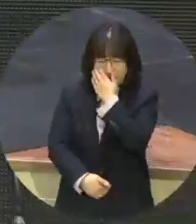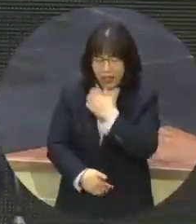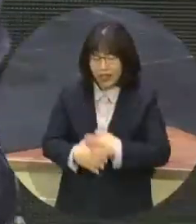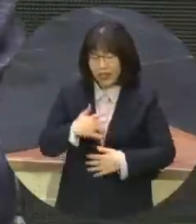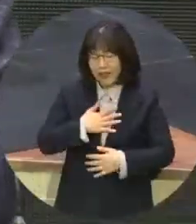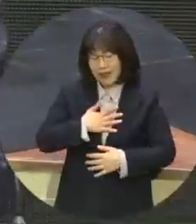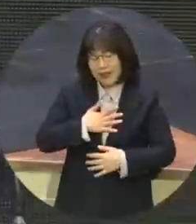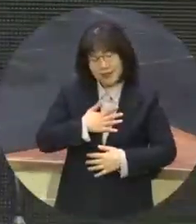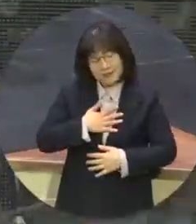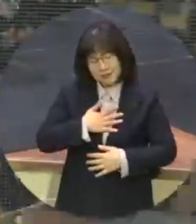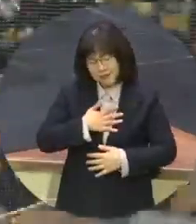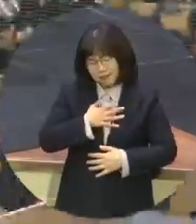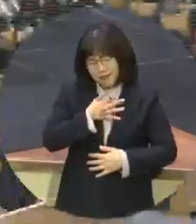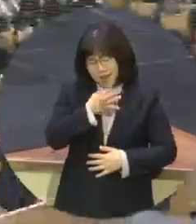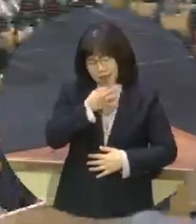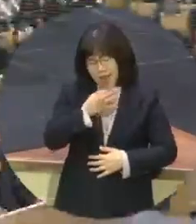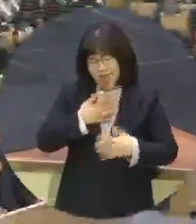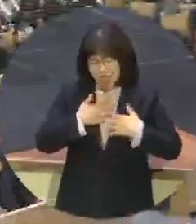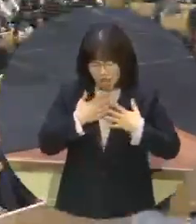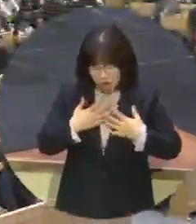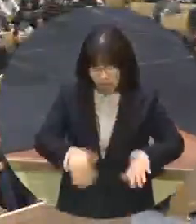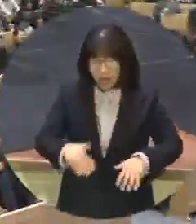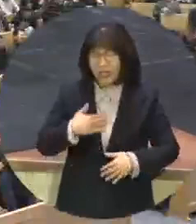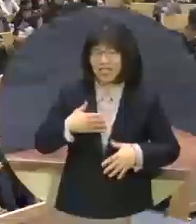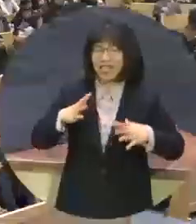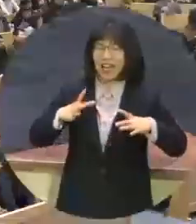나의 연약함을 자랑하노라.